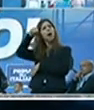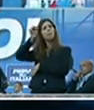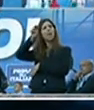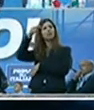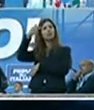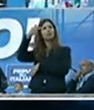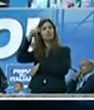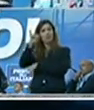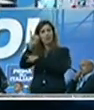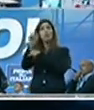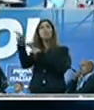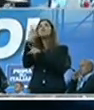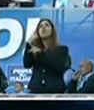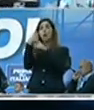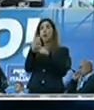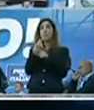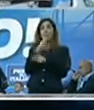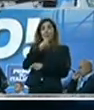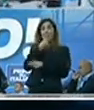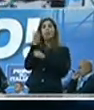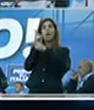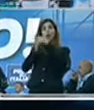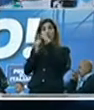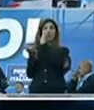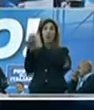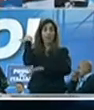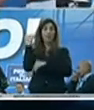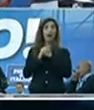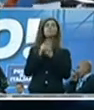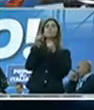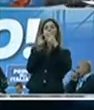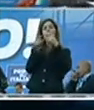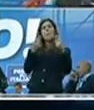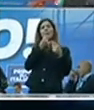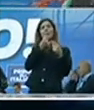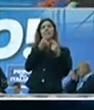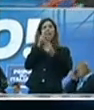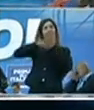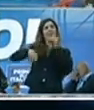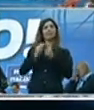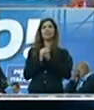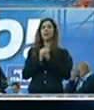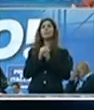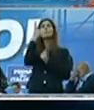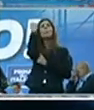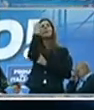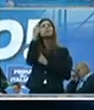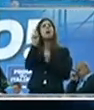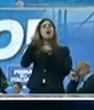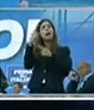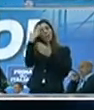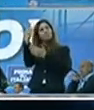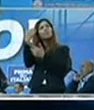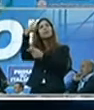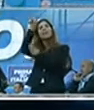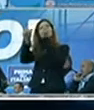costruire una Lega a misura delle sue ambizioni di governo, visto che quella precedente non ha funzionato in quella direzione. Questa è perlomeno la mia impressione.